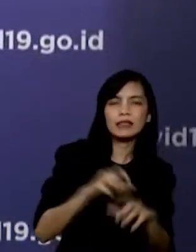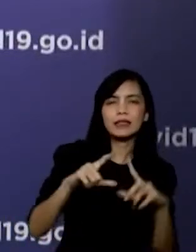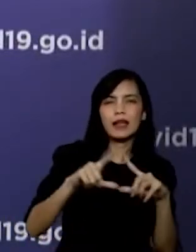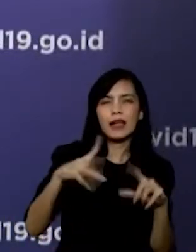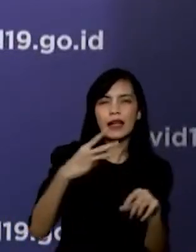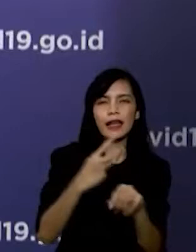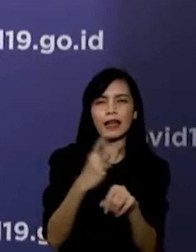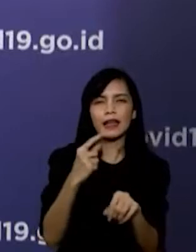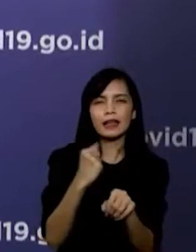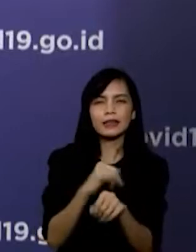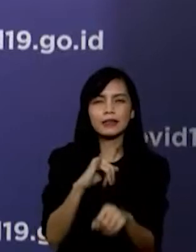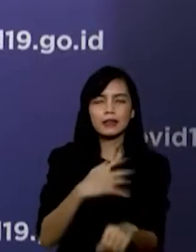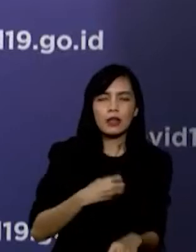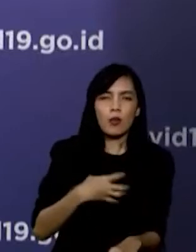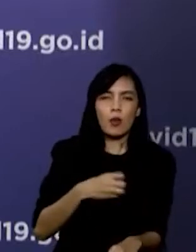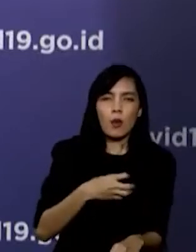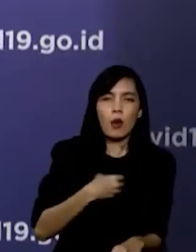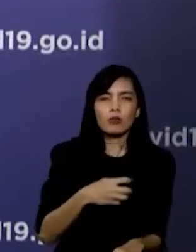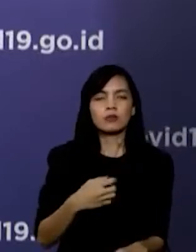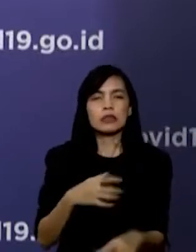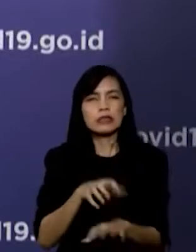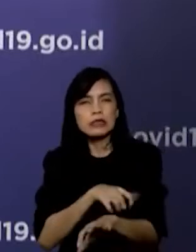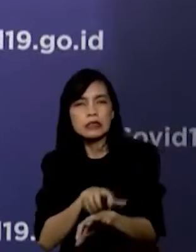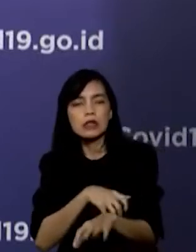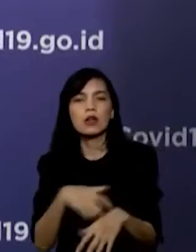maupun bahan lain yang terkandung di dalamnya.